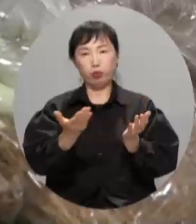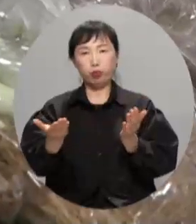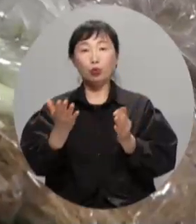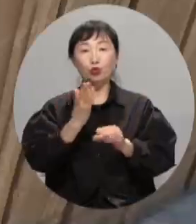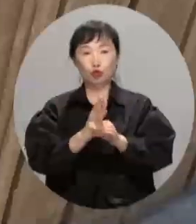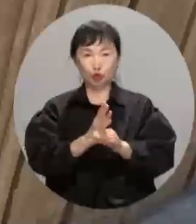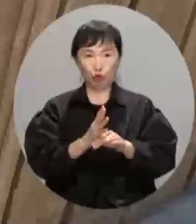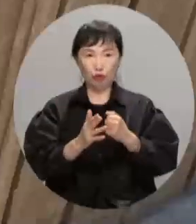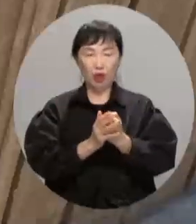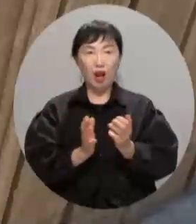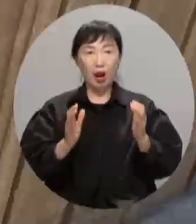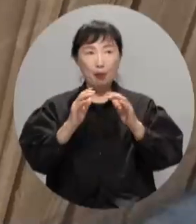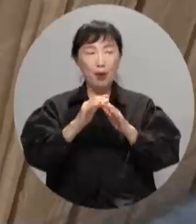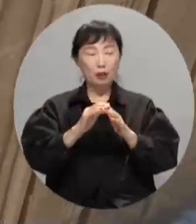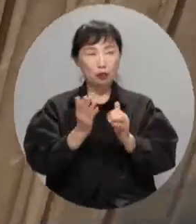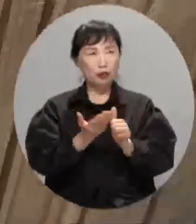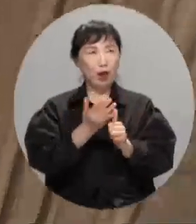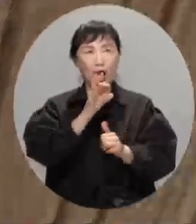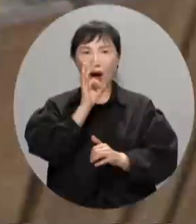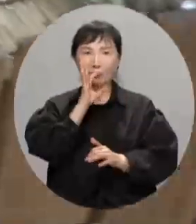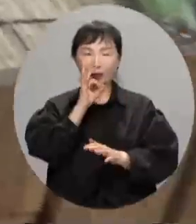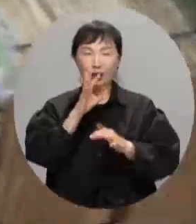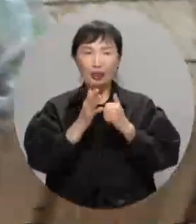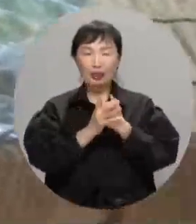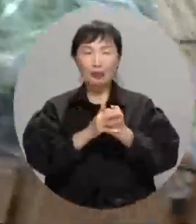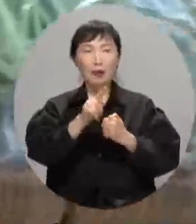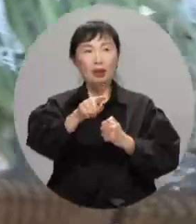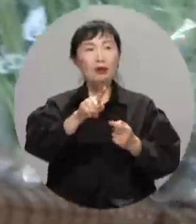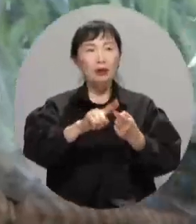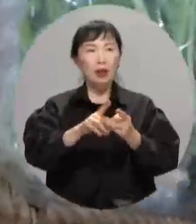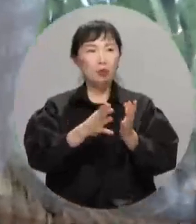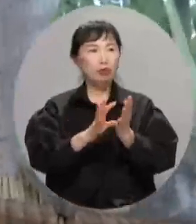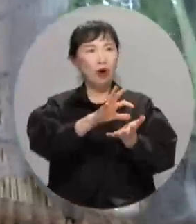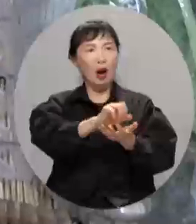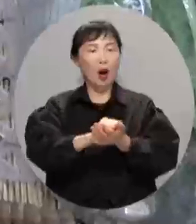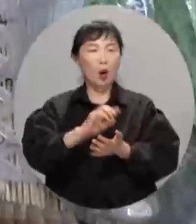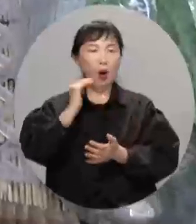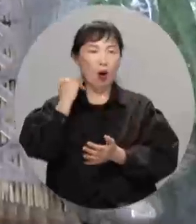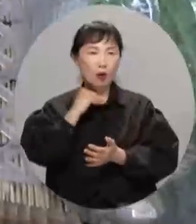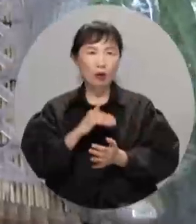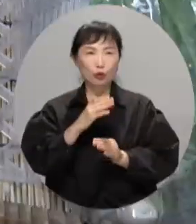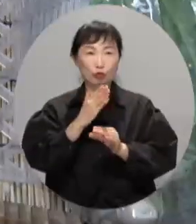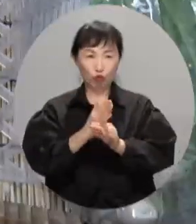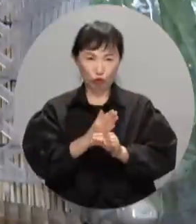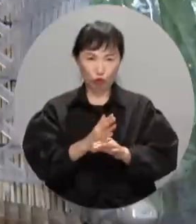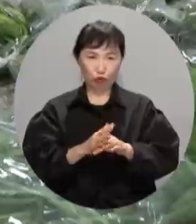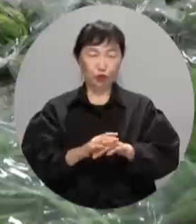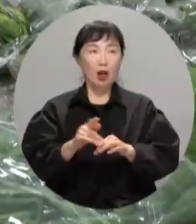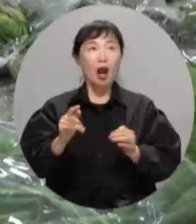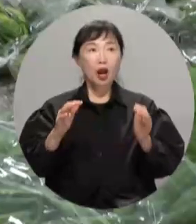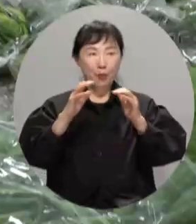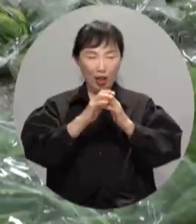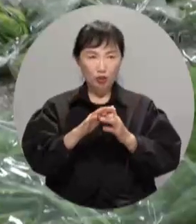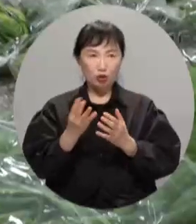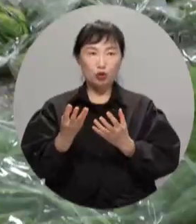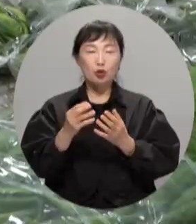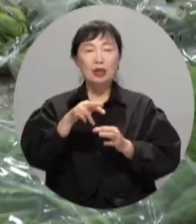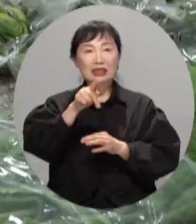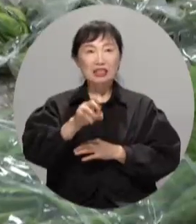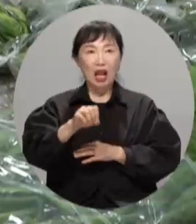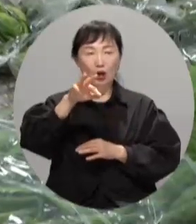배추 작황이 너무 안 좋아 농민들이 물량을 대지 못하고 있는 겁니다. 농민은 배추와 상추가 폭염